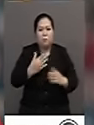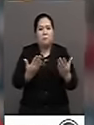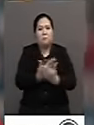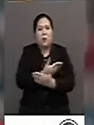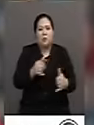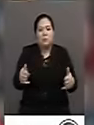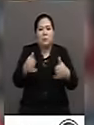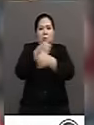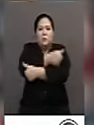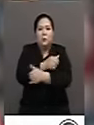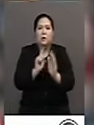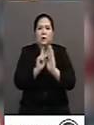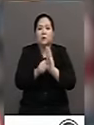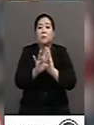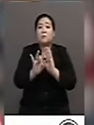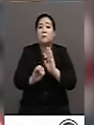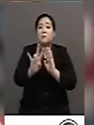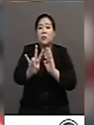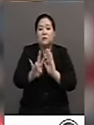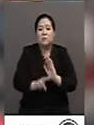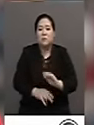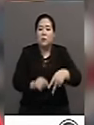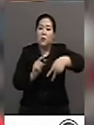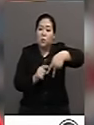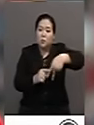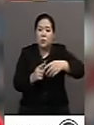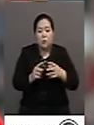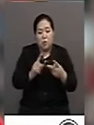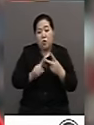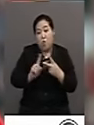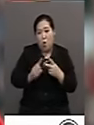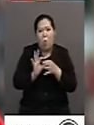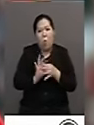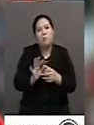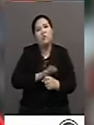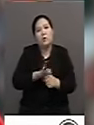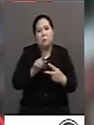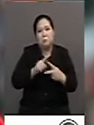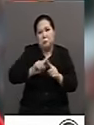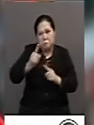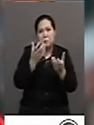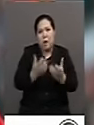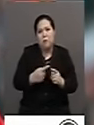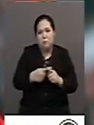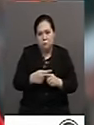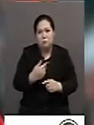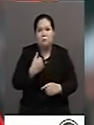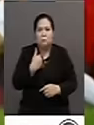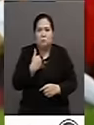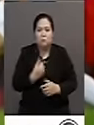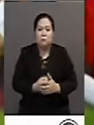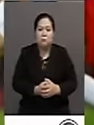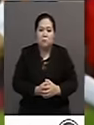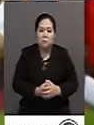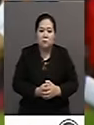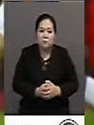ซึ่งครอปก็บอกว่าฟิเมโน่เนี่ยอาการไม่ค่อยน่าเป็นห่วงสักเท่าไหร่นะครับลิเวอร์พูลเองแข่งขันทั้งหมด13นัดที่ผ่านม